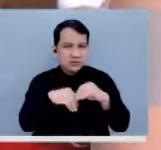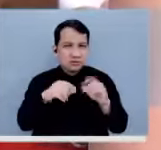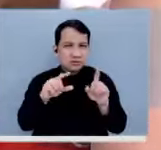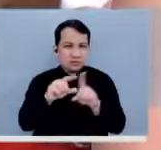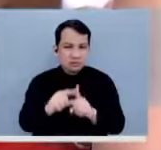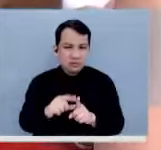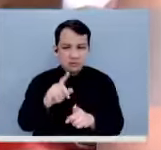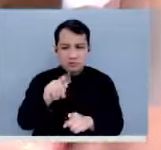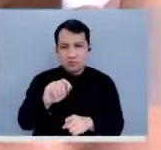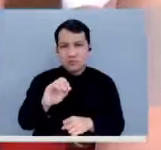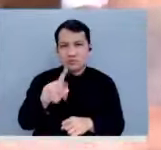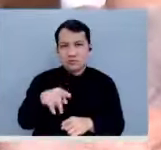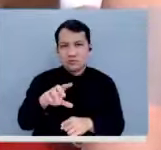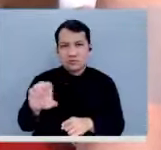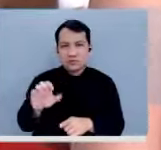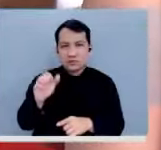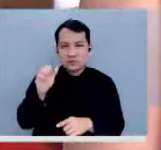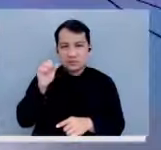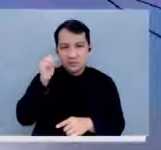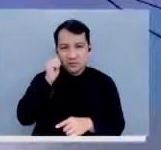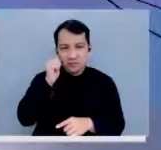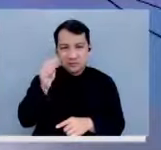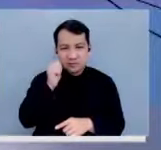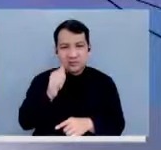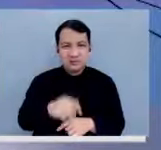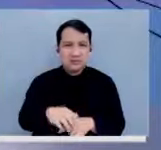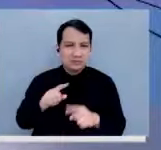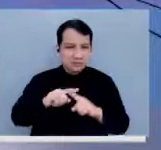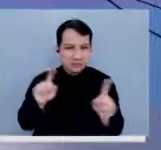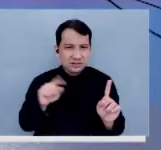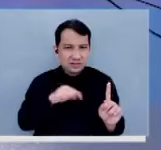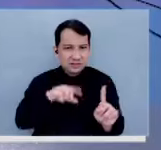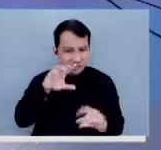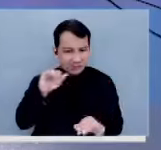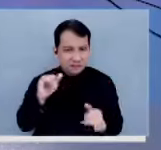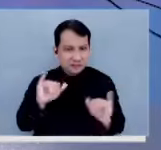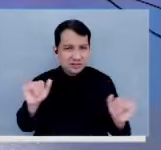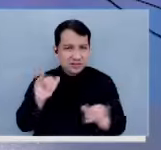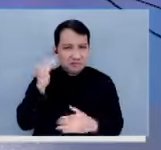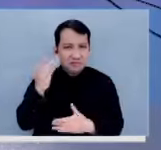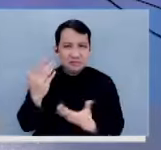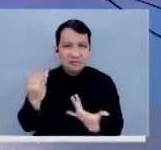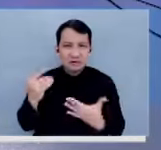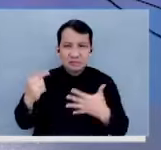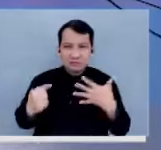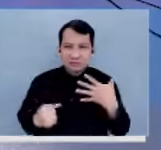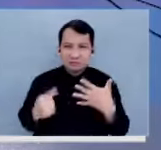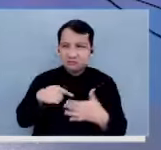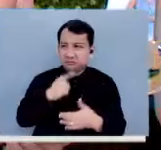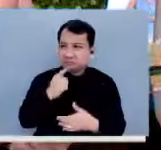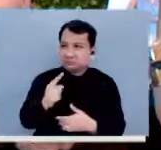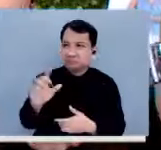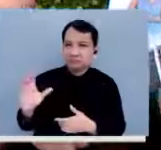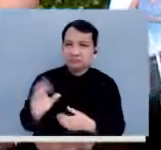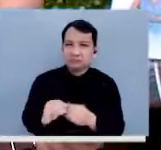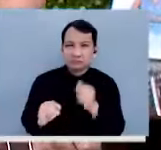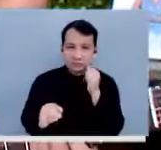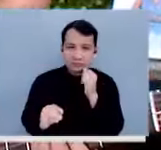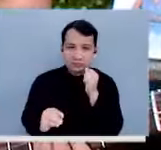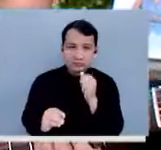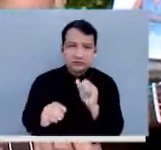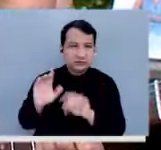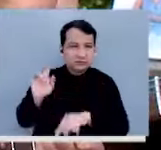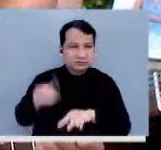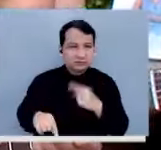for a girl? It's something different. At marami pa rin namang ganun. Kasi minsan, di ba, sinasabi nila na kapag ang babae daw, hindi mo